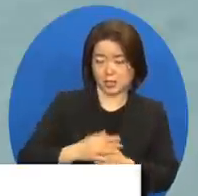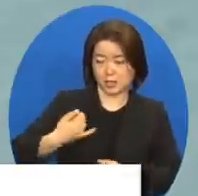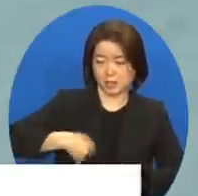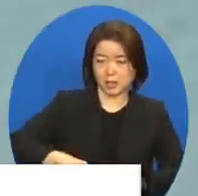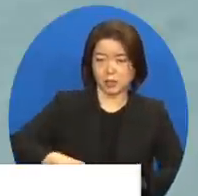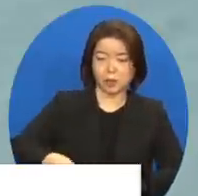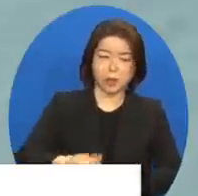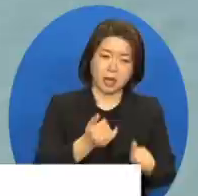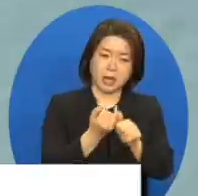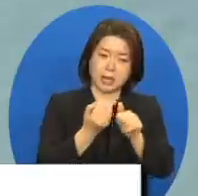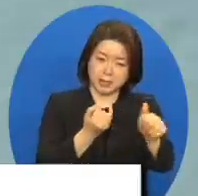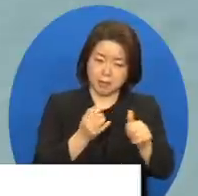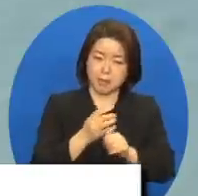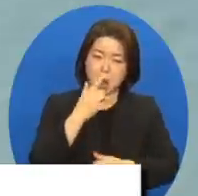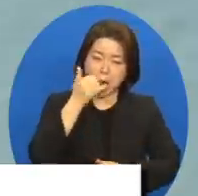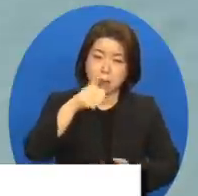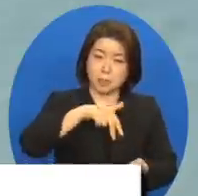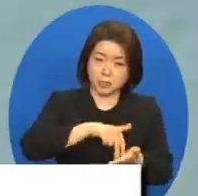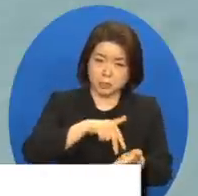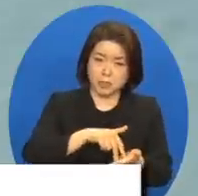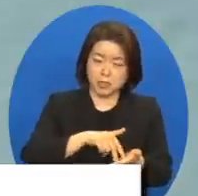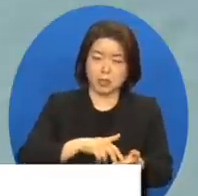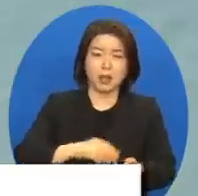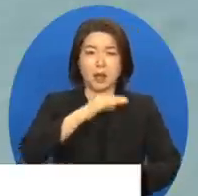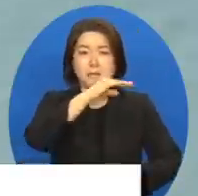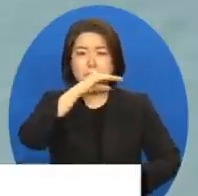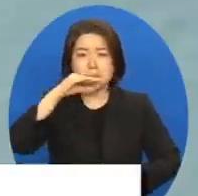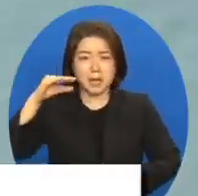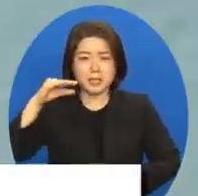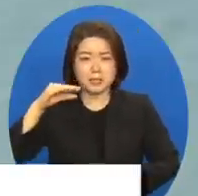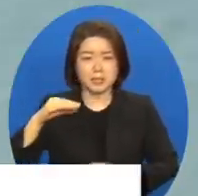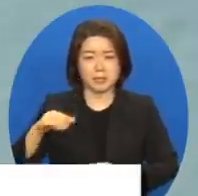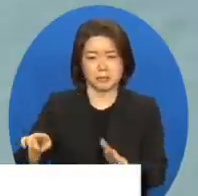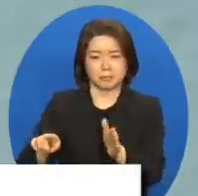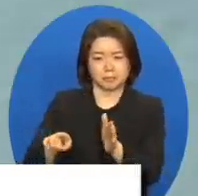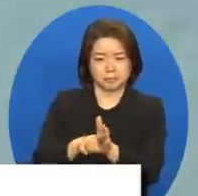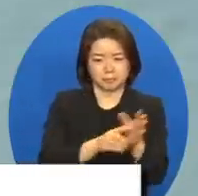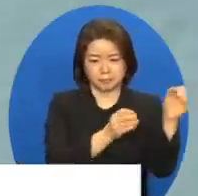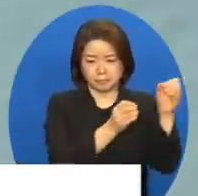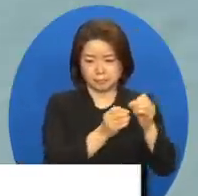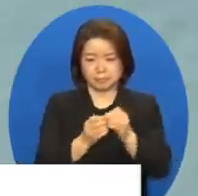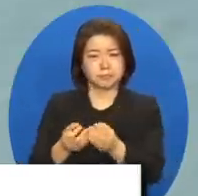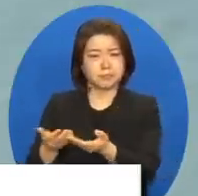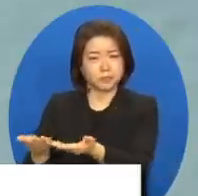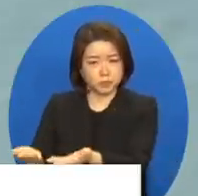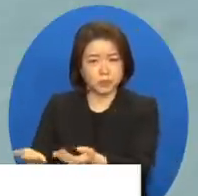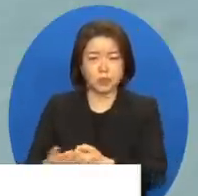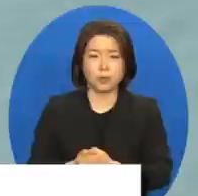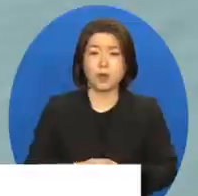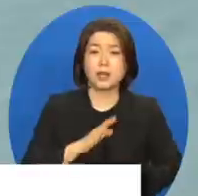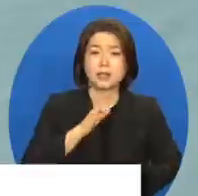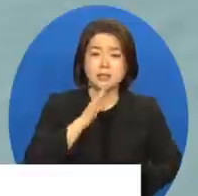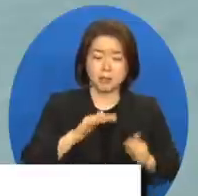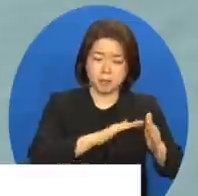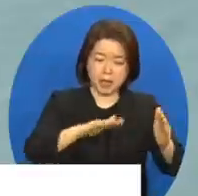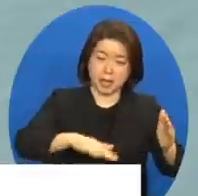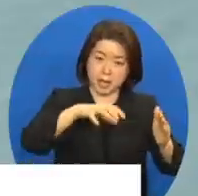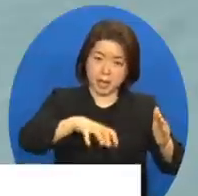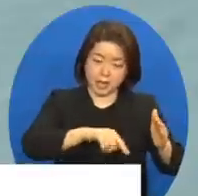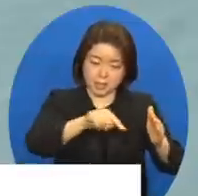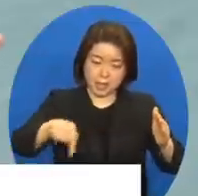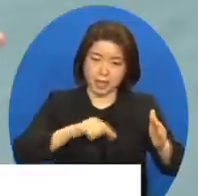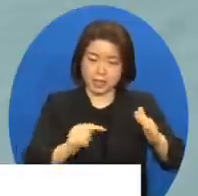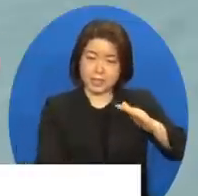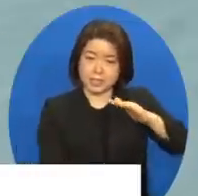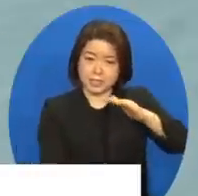아버지로 제대로 좀 믿음의 유산을 물려주고 정말 가정의 천국을 누리게